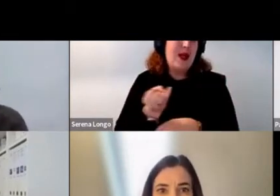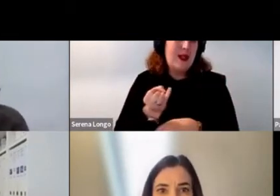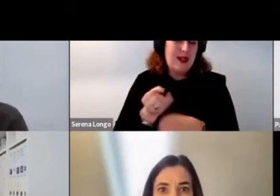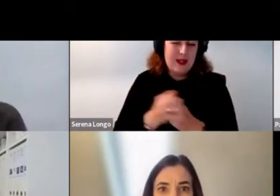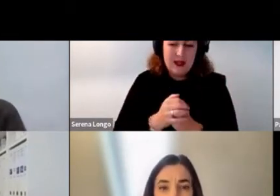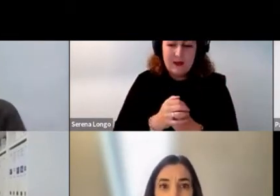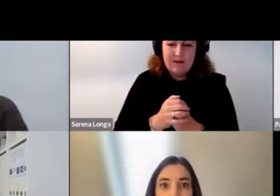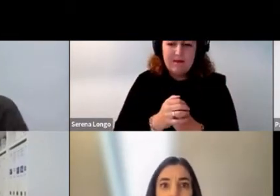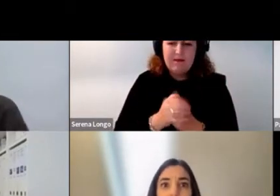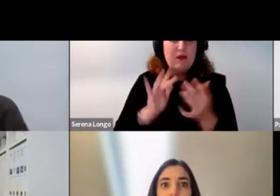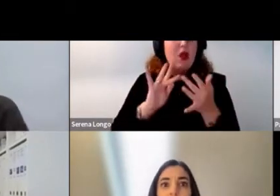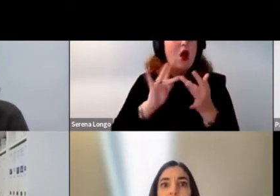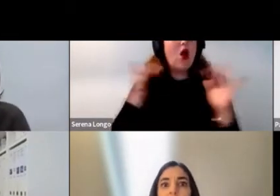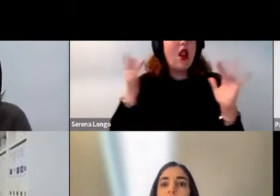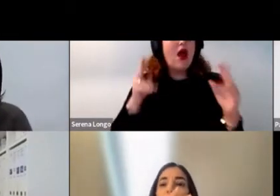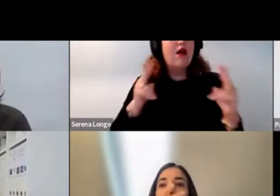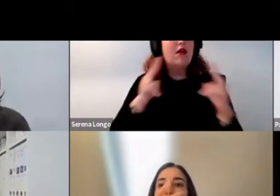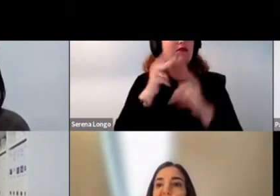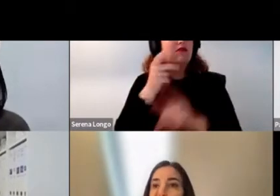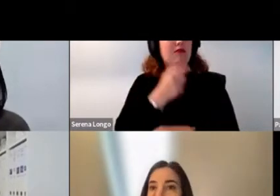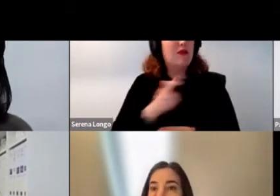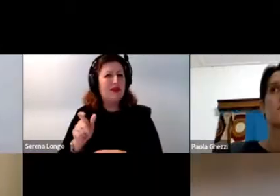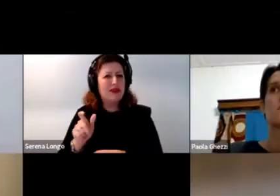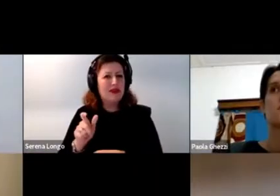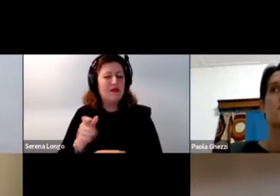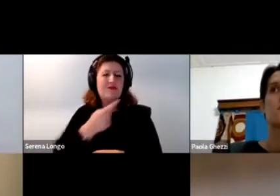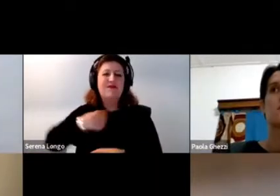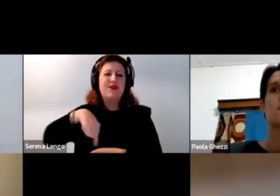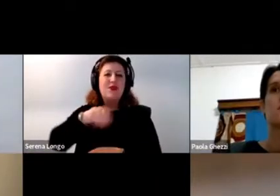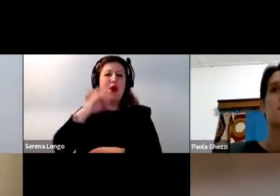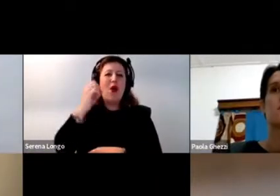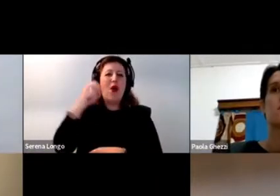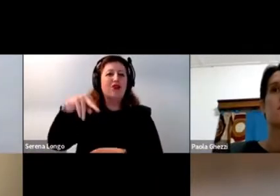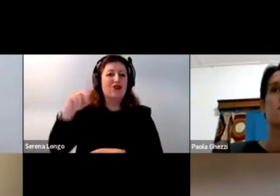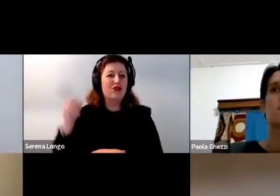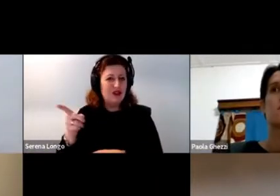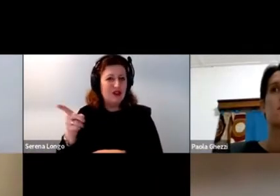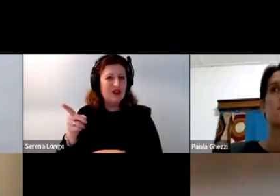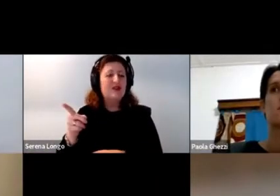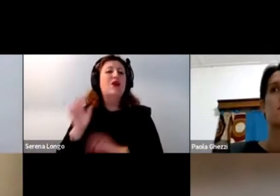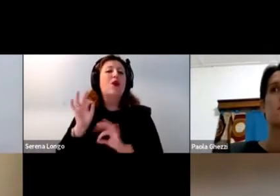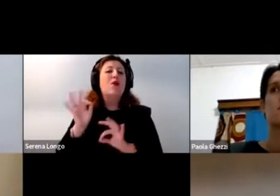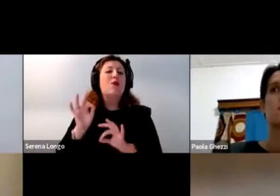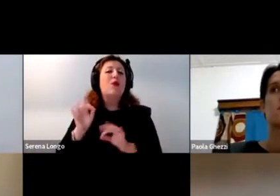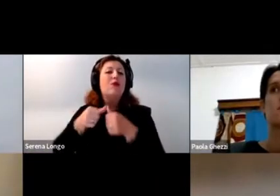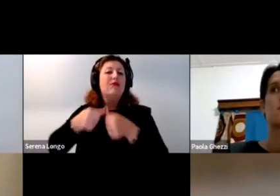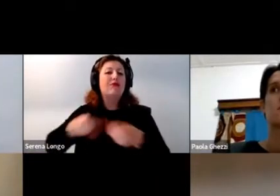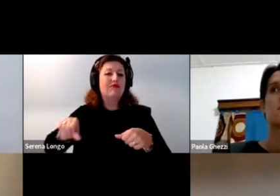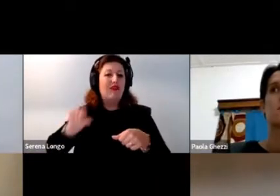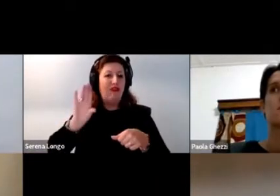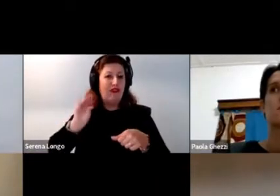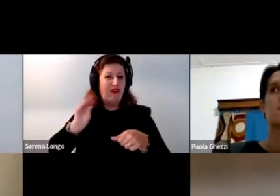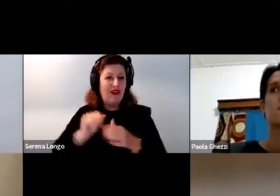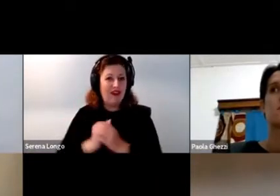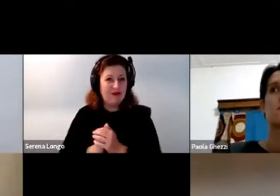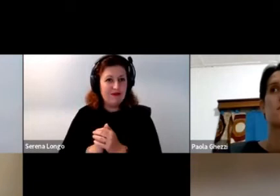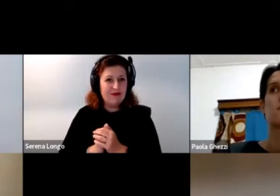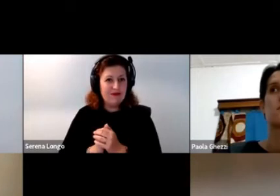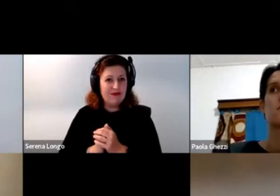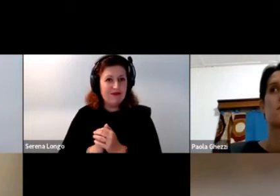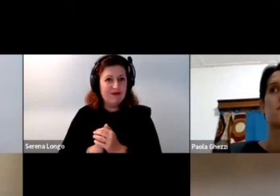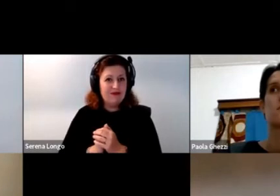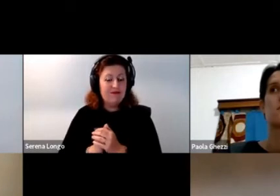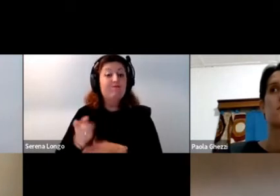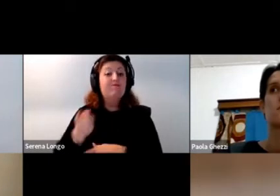online. Noi siamo una ONG che ha sede a Ferrara. E abbiamo